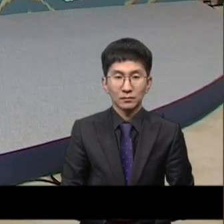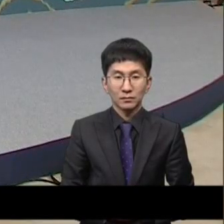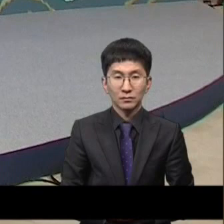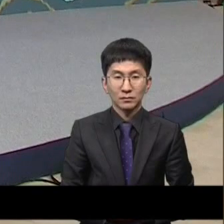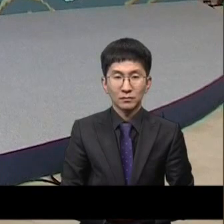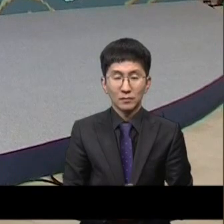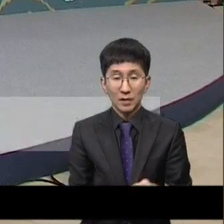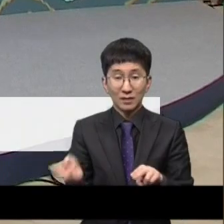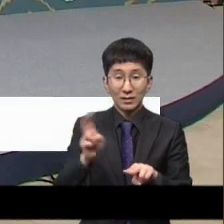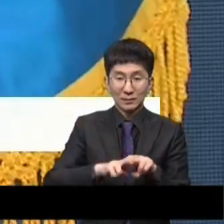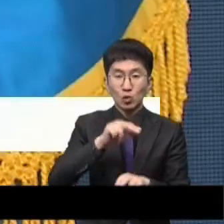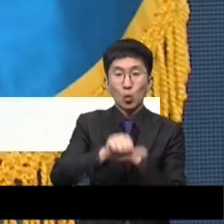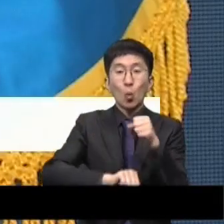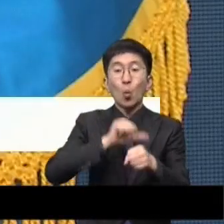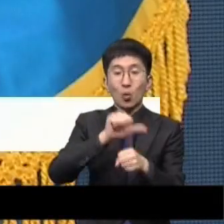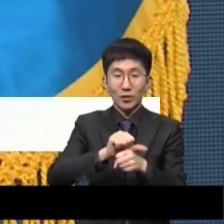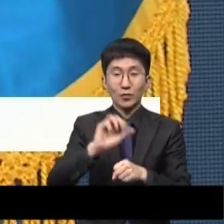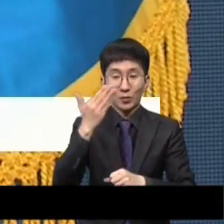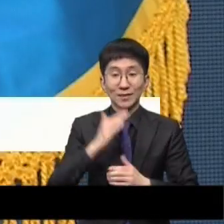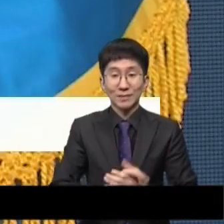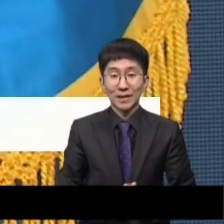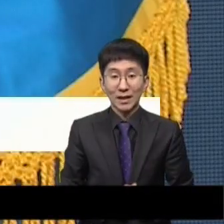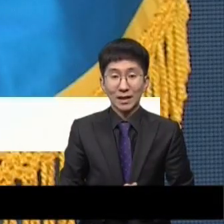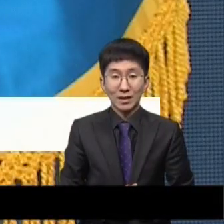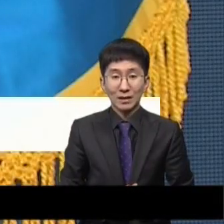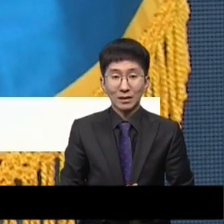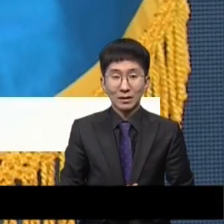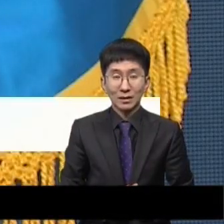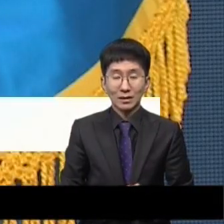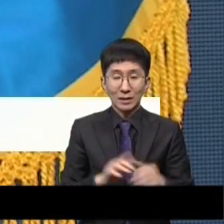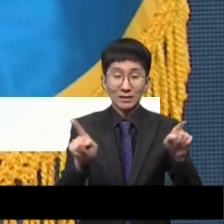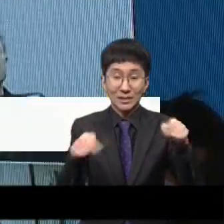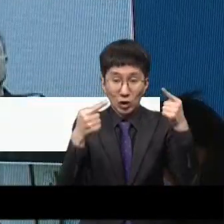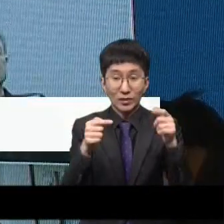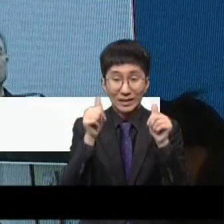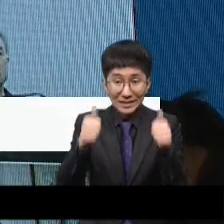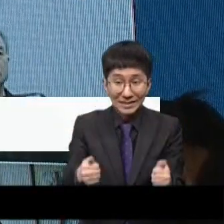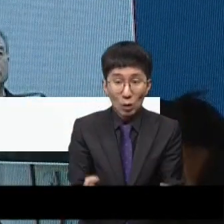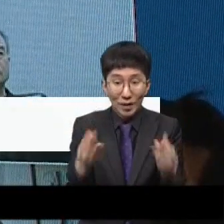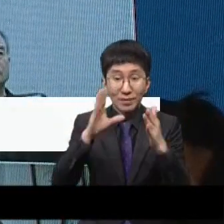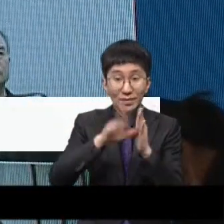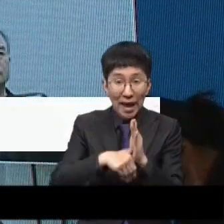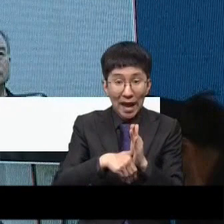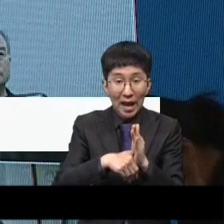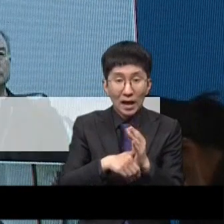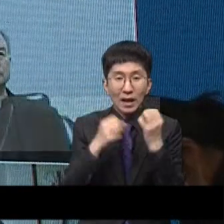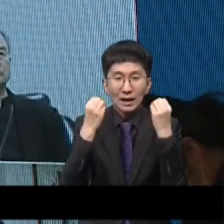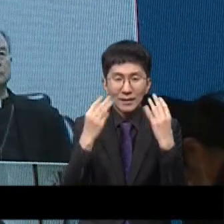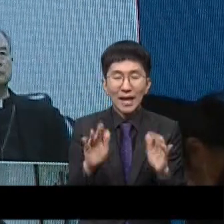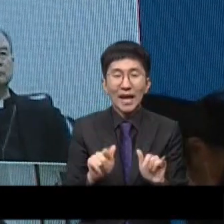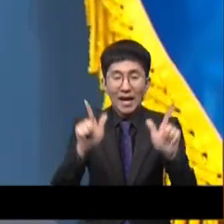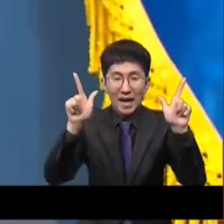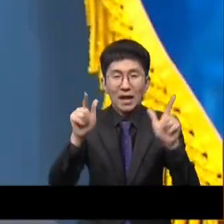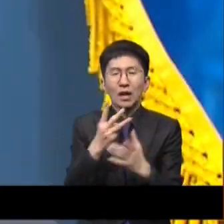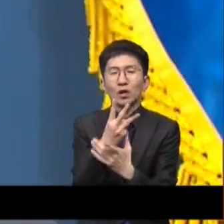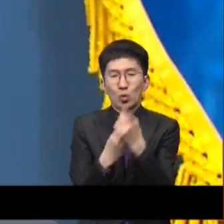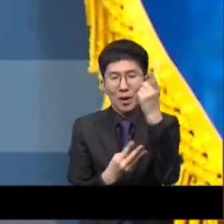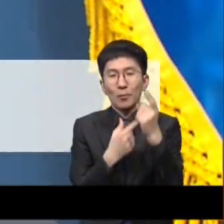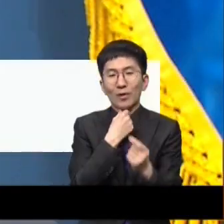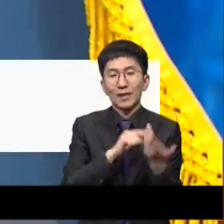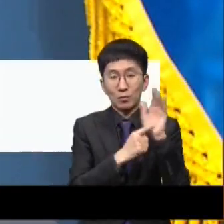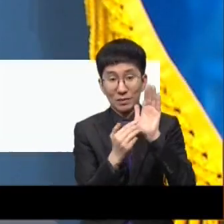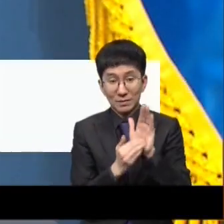집권 5년 차를 맞은 문재인 대통령. 신년 합동인사회에서 새해 화두로 통합을 제시했습니다.